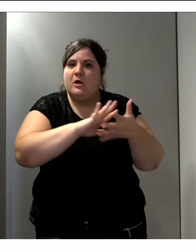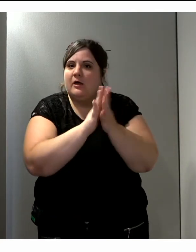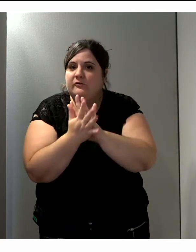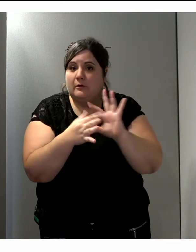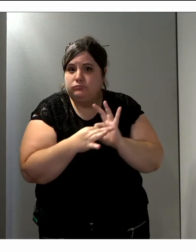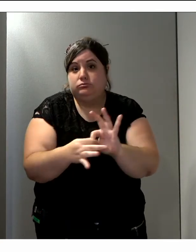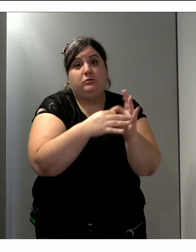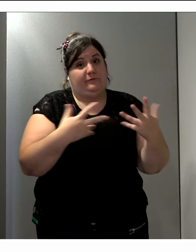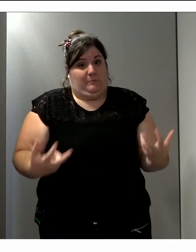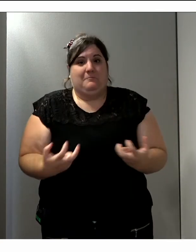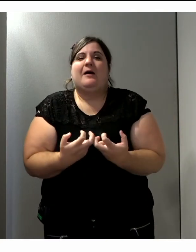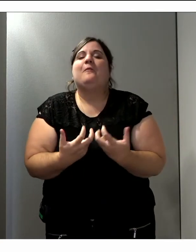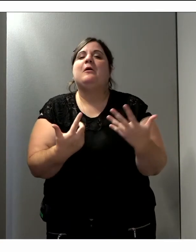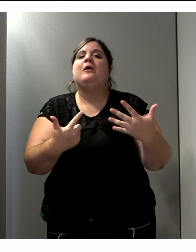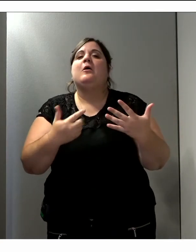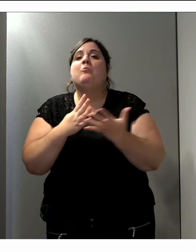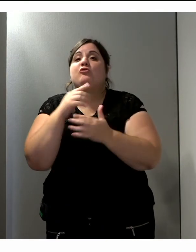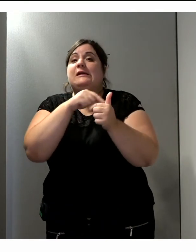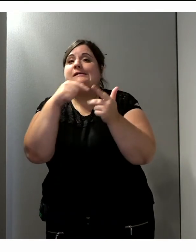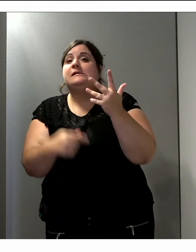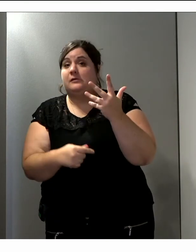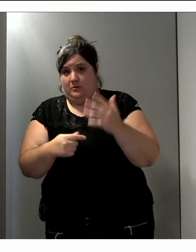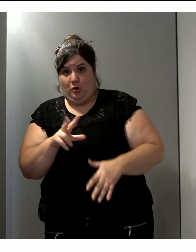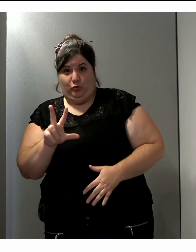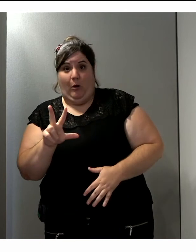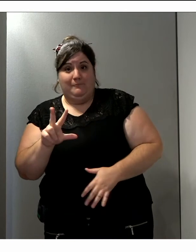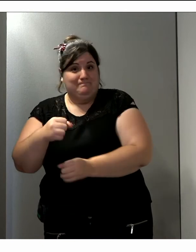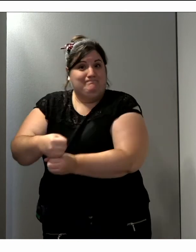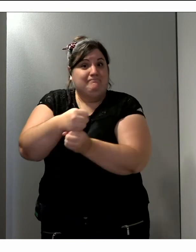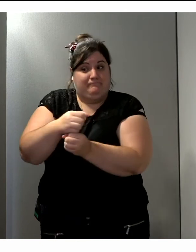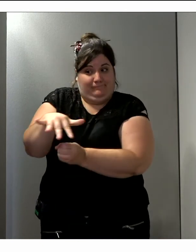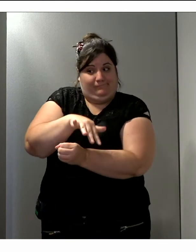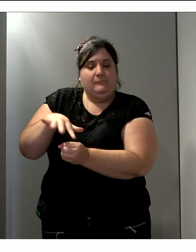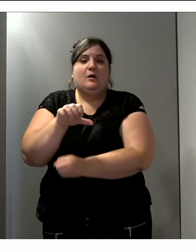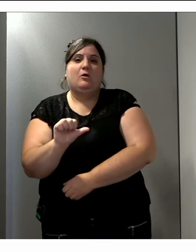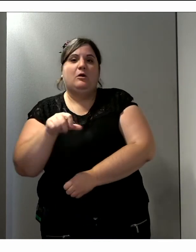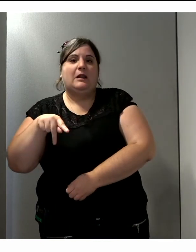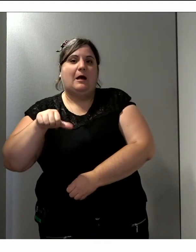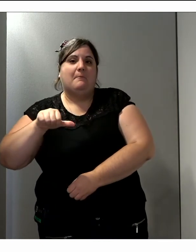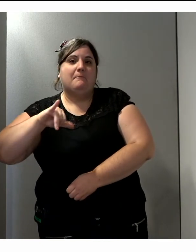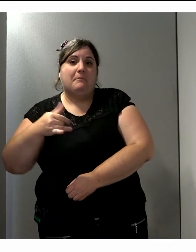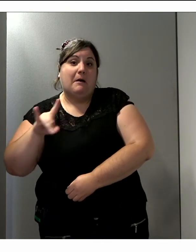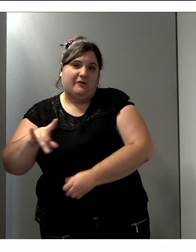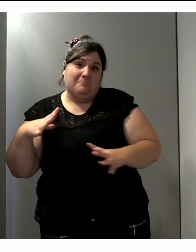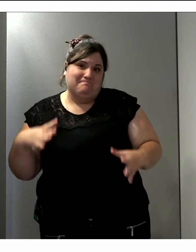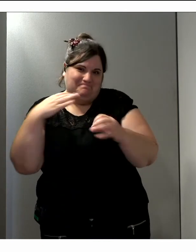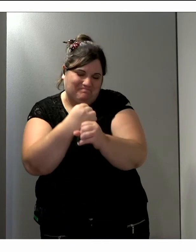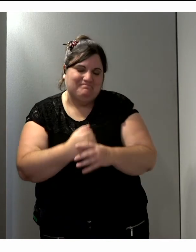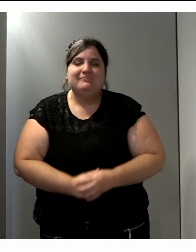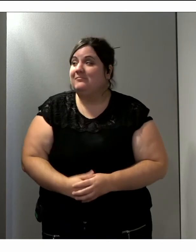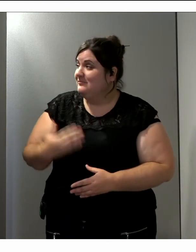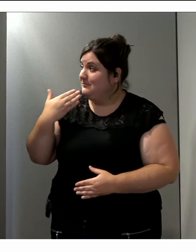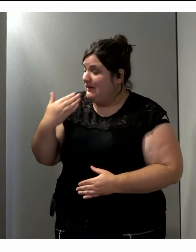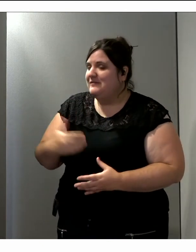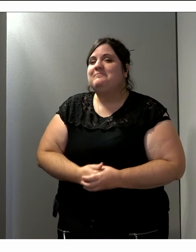sont portés par la PAGE. Merci beaucoup et je voudrais vraiment laisser du temps à Monsieur Salvini, qui est haut fonctionnaire au handicap